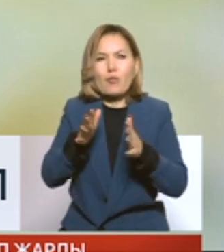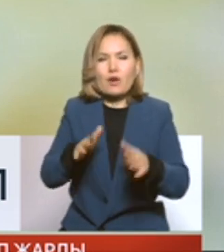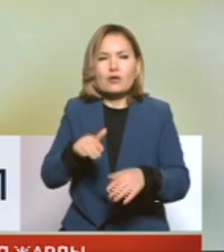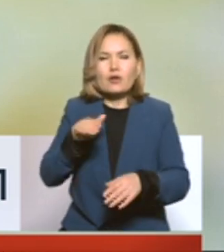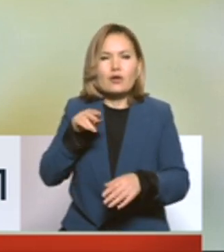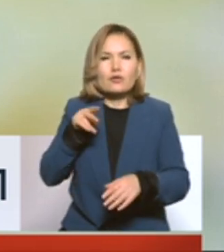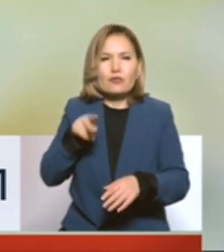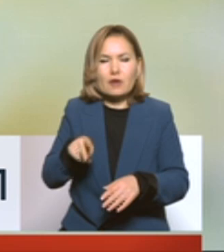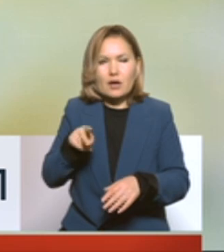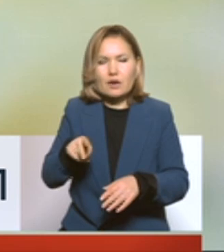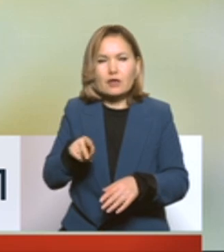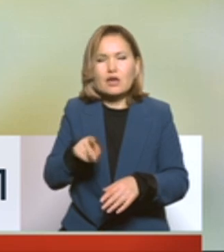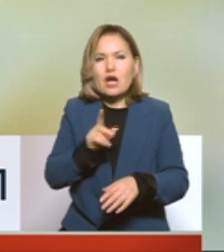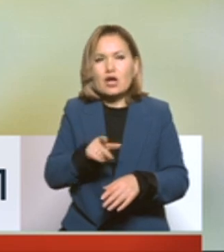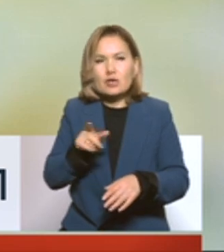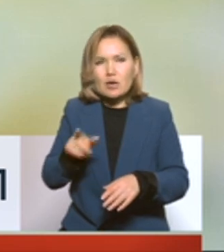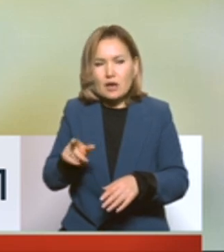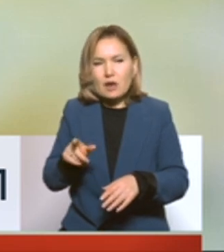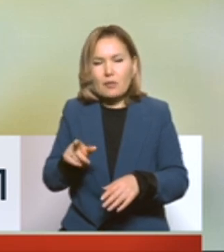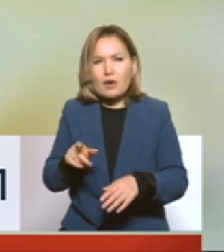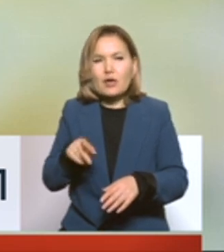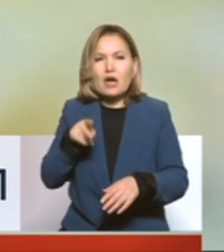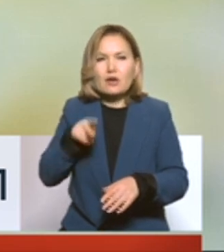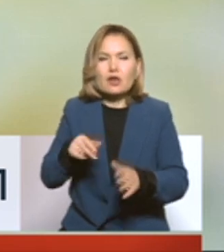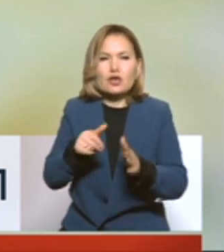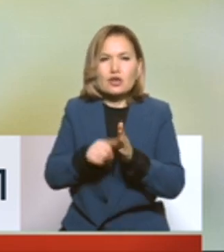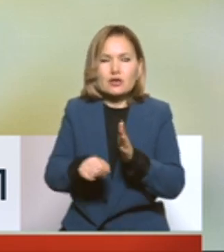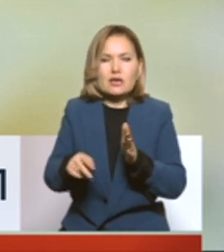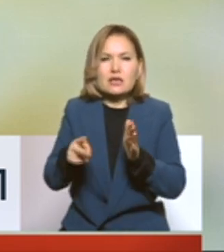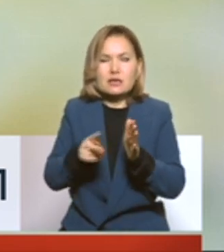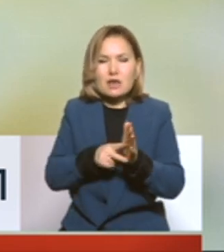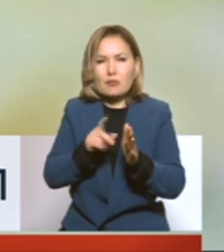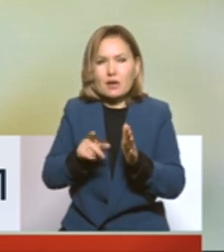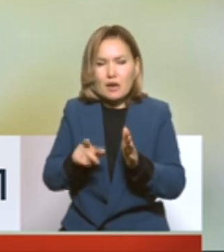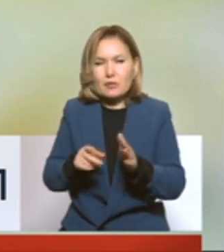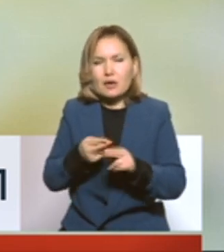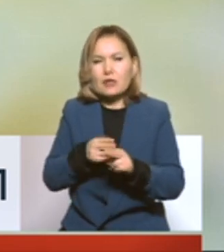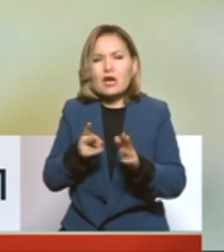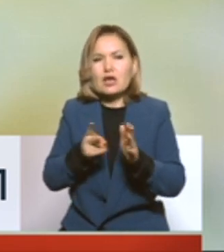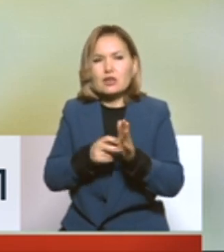2000 человек, точнее 2607 человек, из них 760 детей.